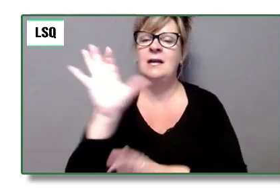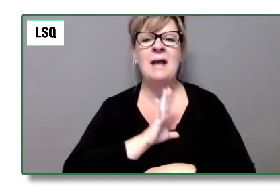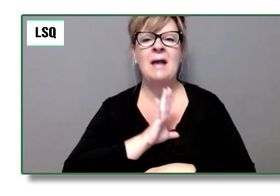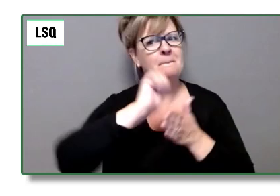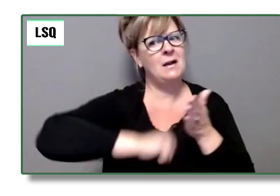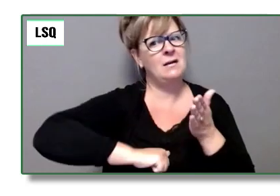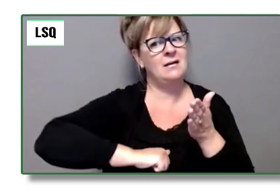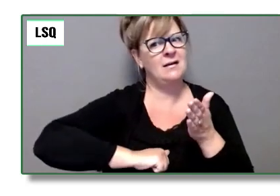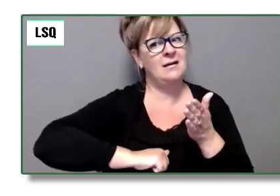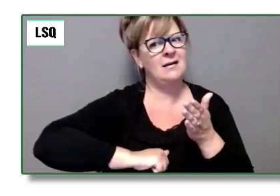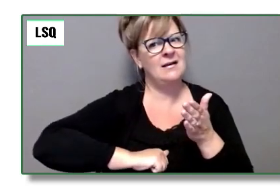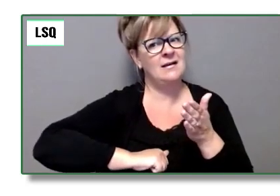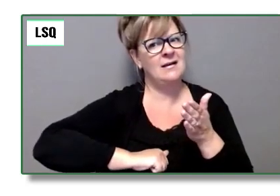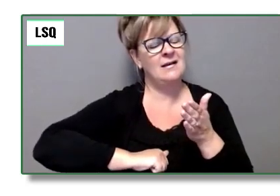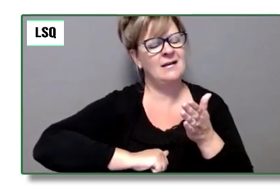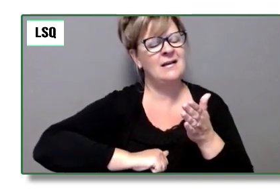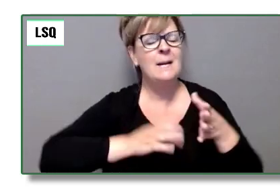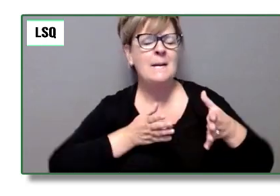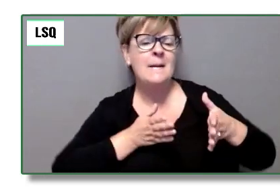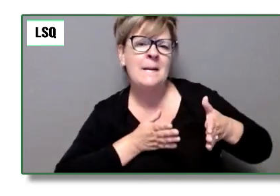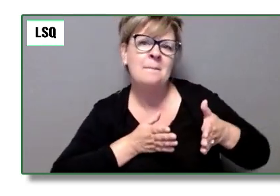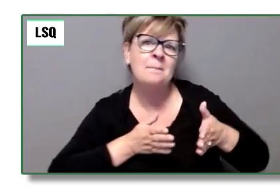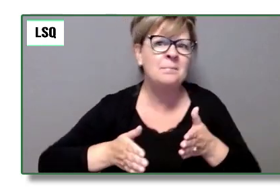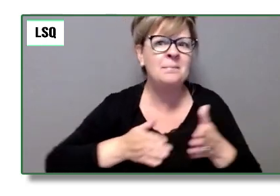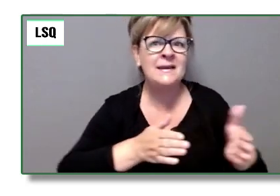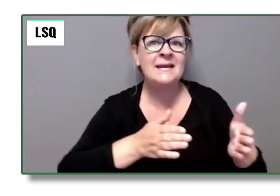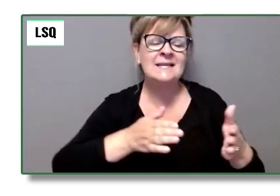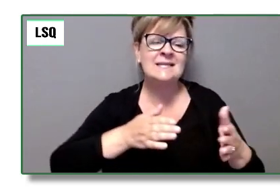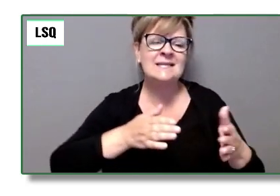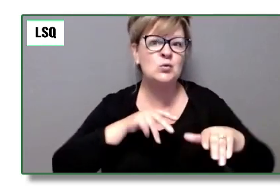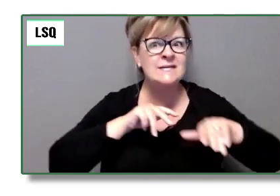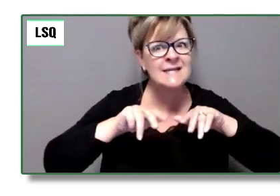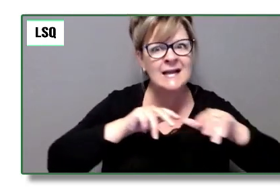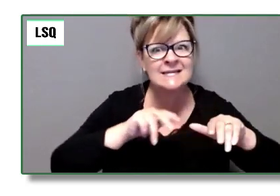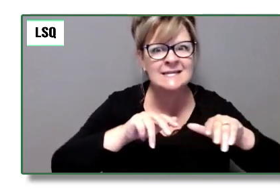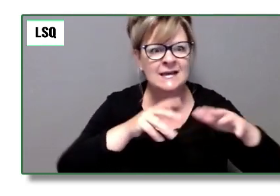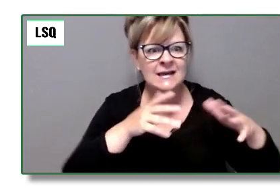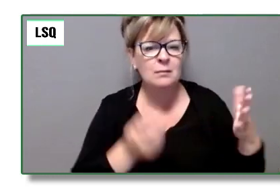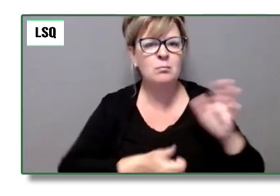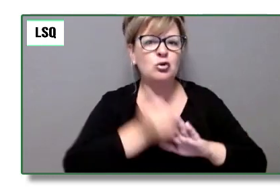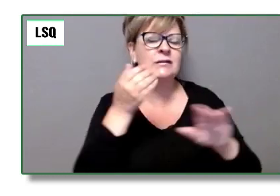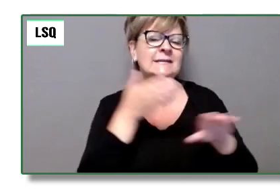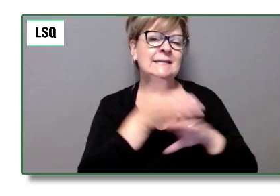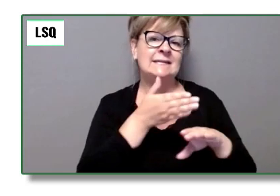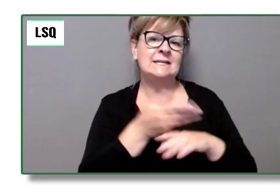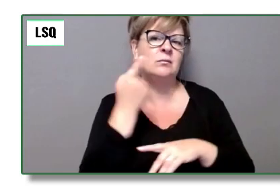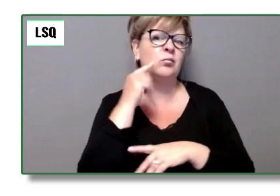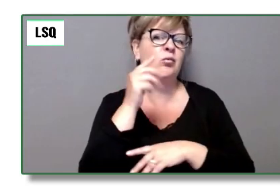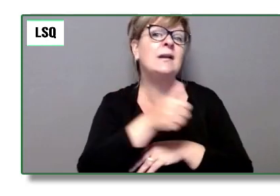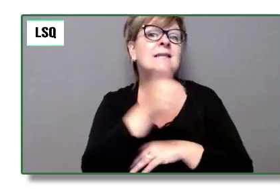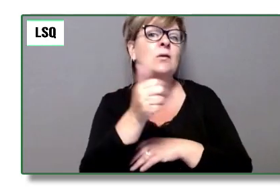à des personnes qui sont ont une déficience